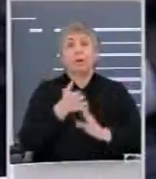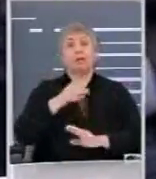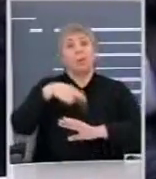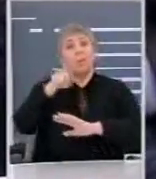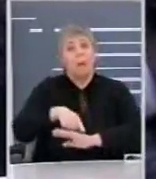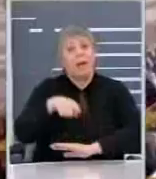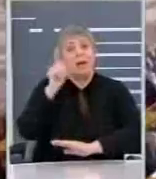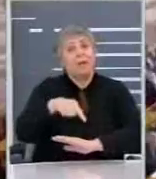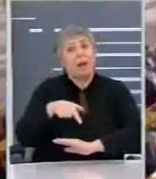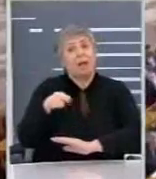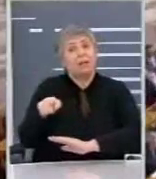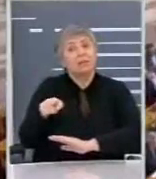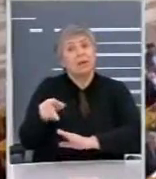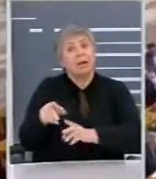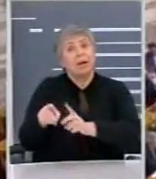αυτό θέμα?